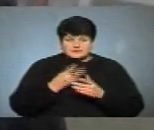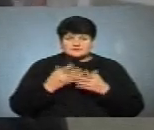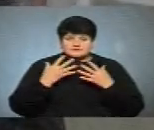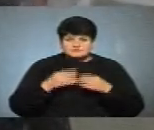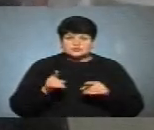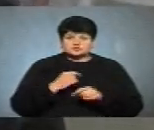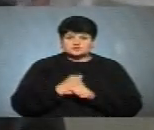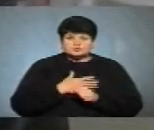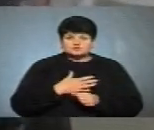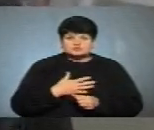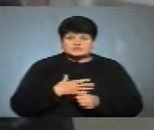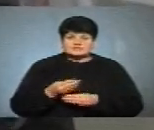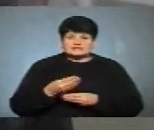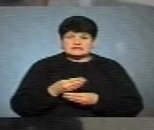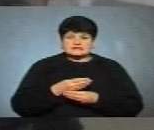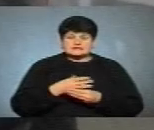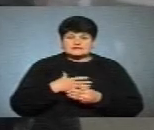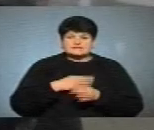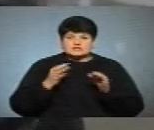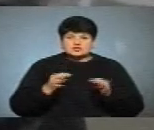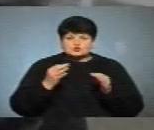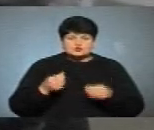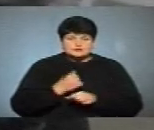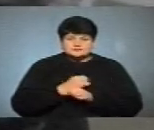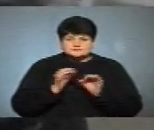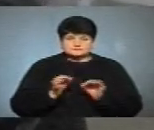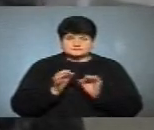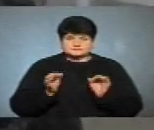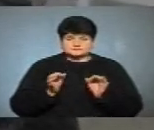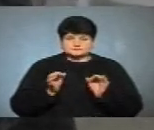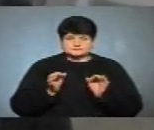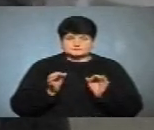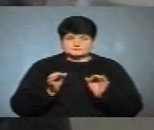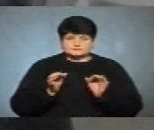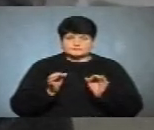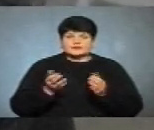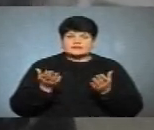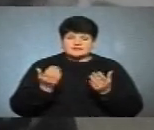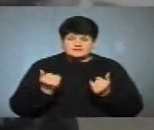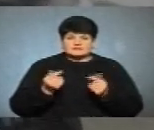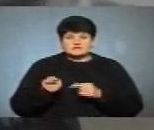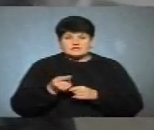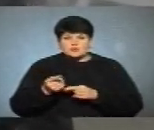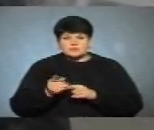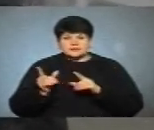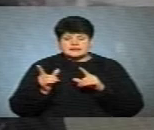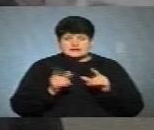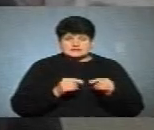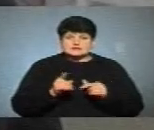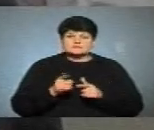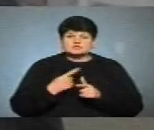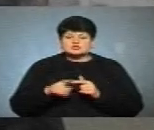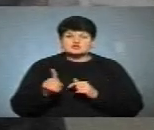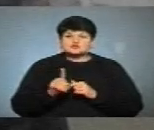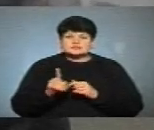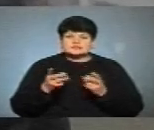яке штучні дихання, чи на кисень давати. Нічого не того не давали абсолютно. Та каже, ну то давайте чи на Тернопіль йдемо, чи що. Вони ходили,